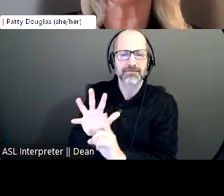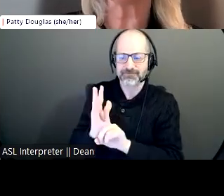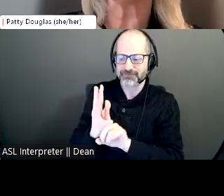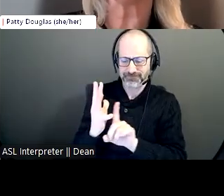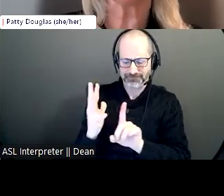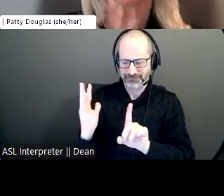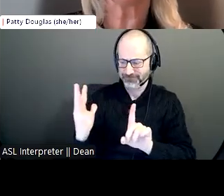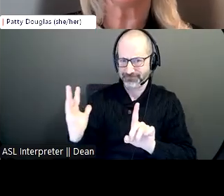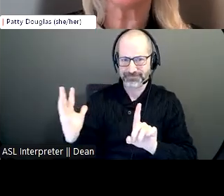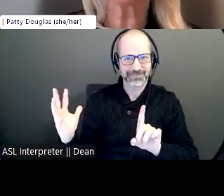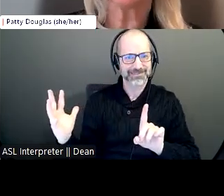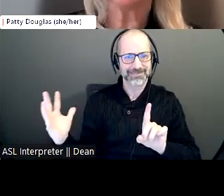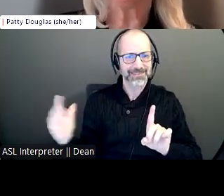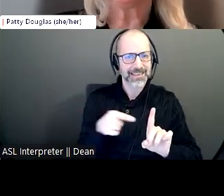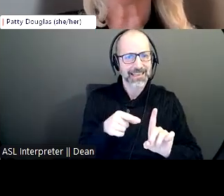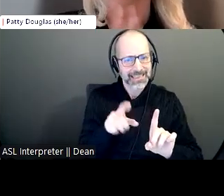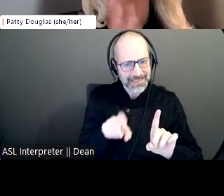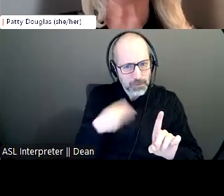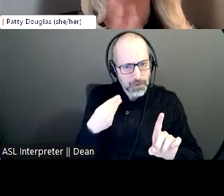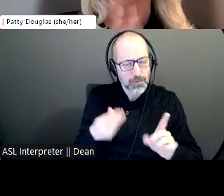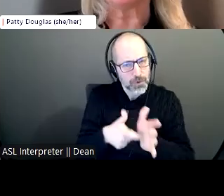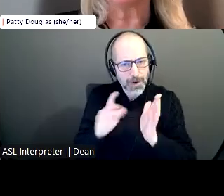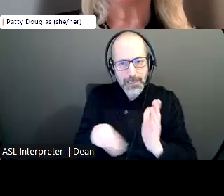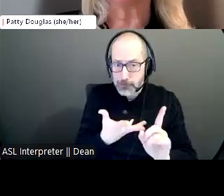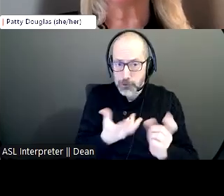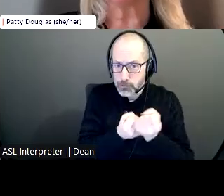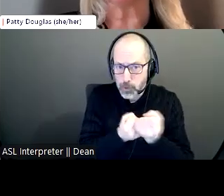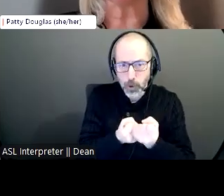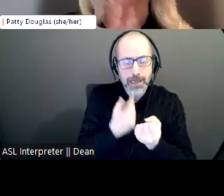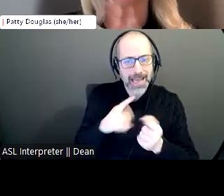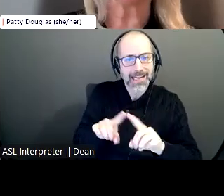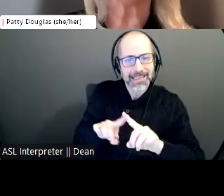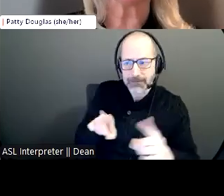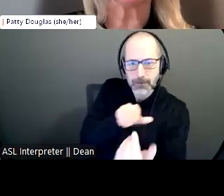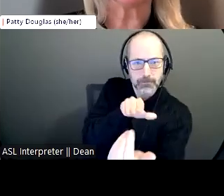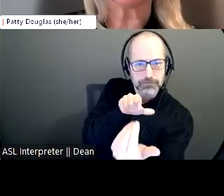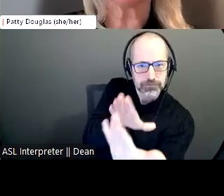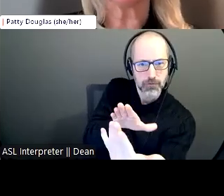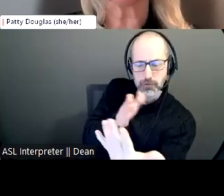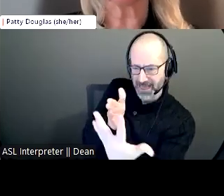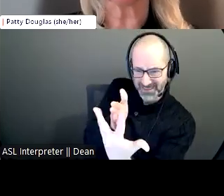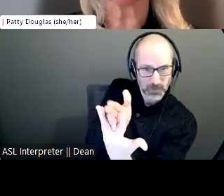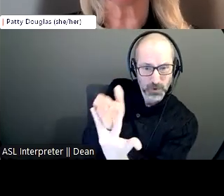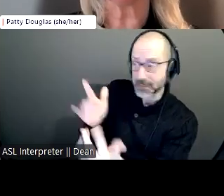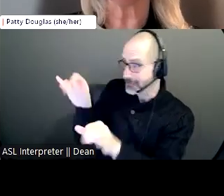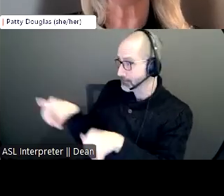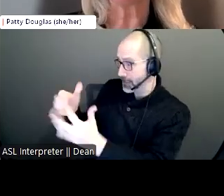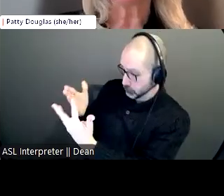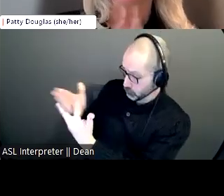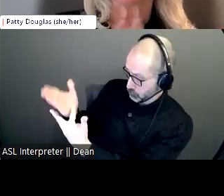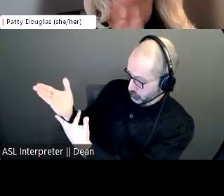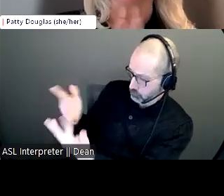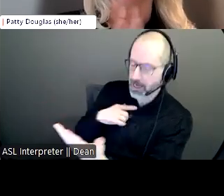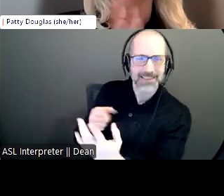un écart entre ceci. Ils ne peuvent pas naviguer à travers le système sans avoir des aides. Il faudrait une autre